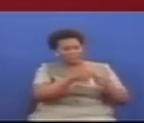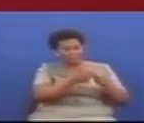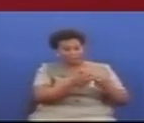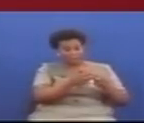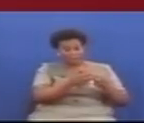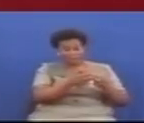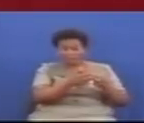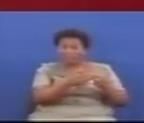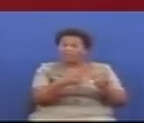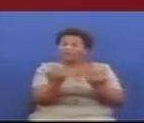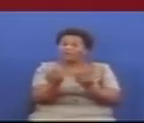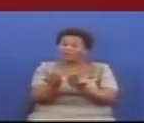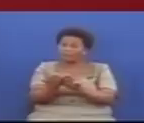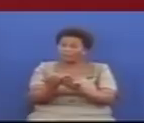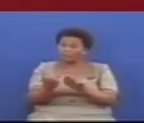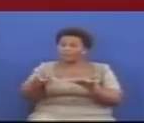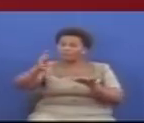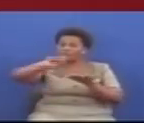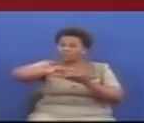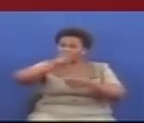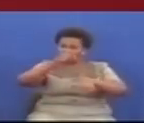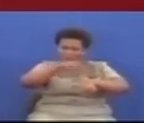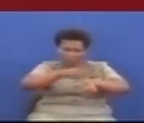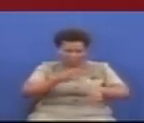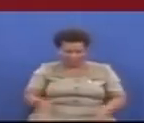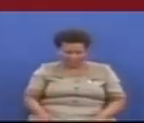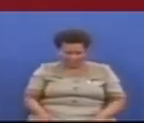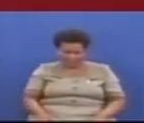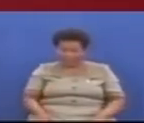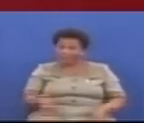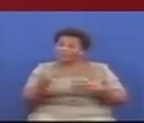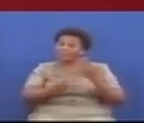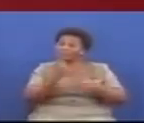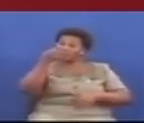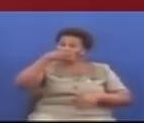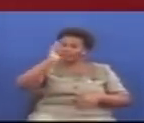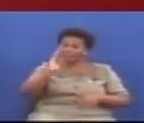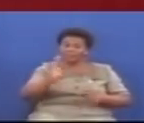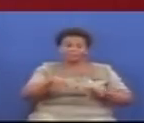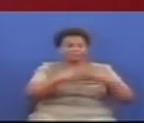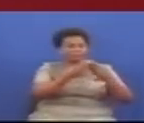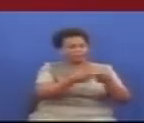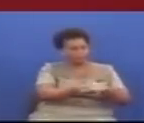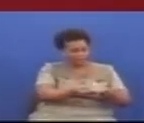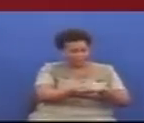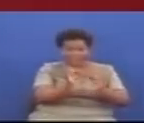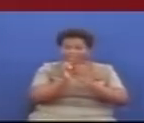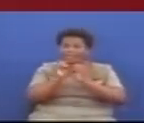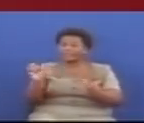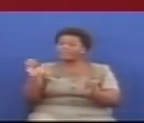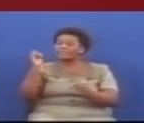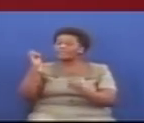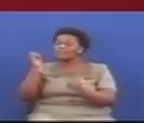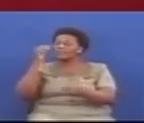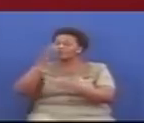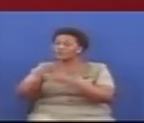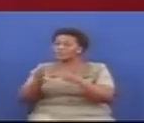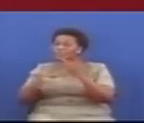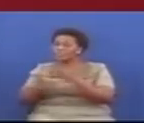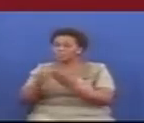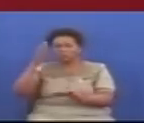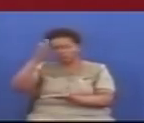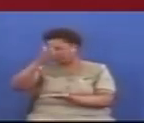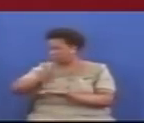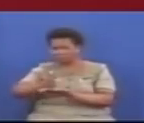na serikali, na je ikifikia muda huo ikiwa barabara hiyo haijamalizika ni